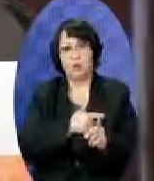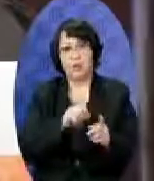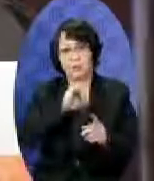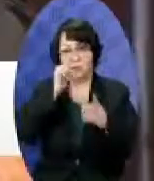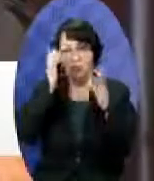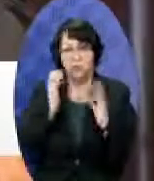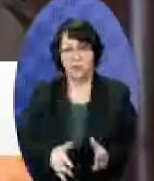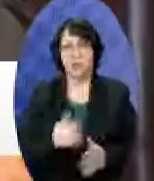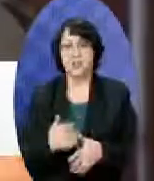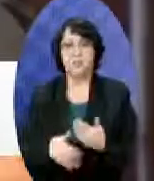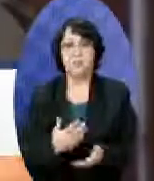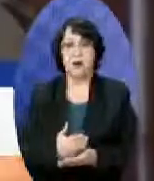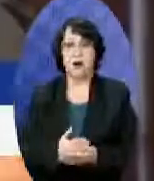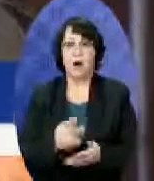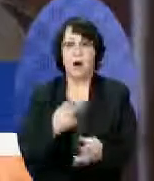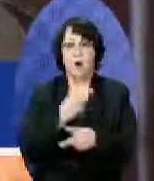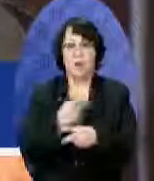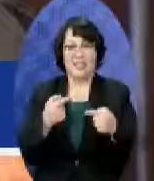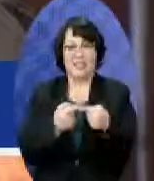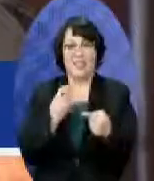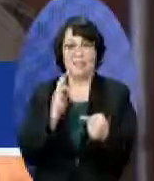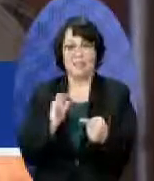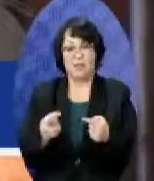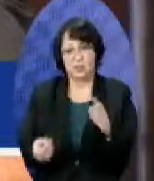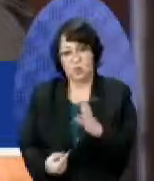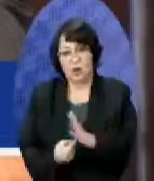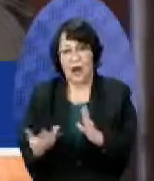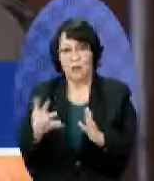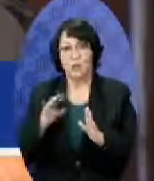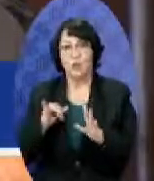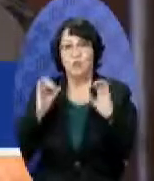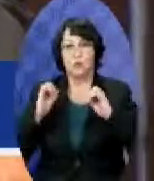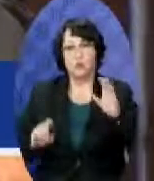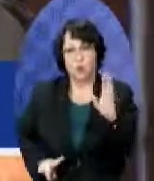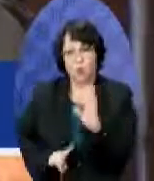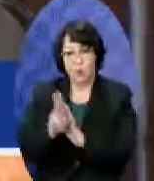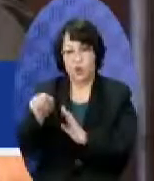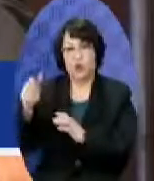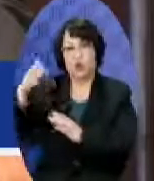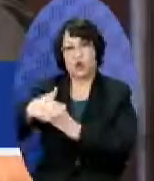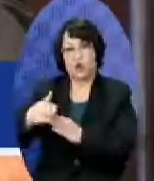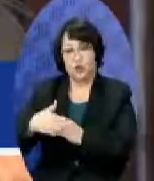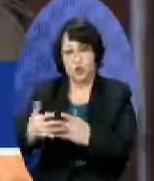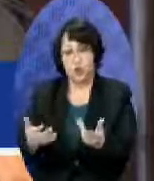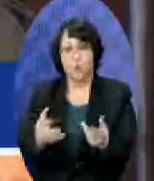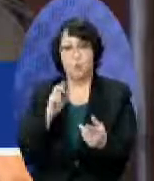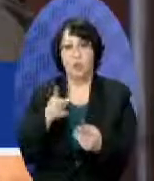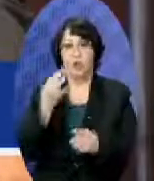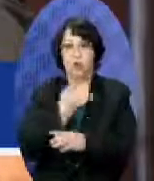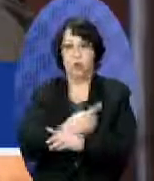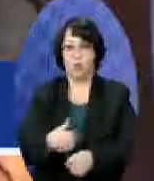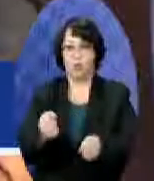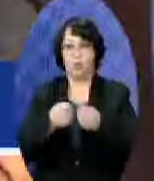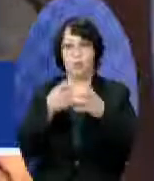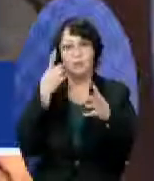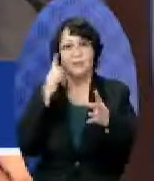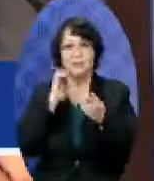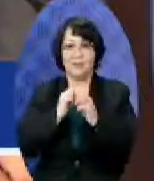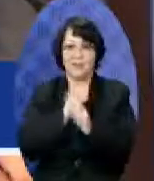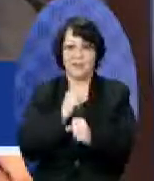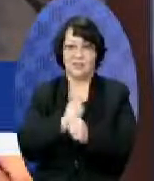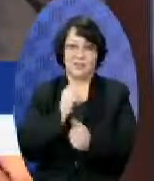Нөгөө талаас гэмт хэргийн шалтгаан нөхцөлийг арилгахад бодиттой үр дүндээ бүтээлчээр хамтран ажиллахыг хаа хаанаа анхаарч ажиллах нь зүйтэй байна.